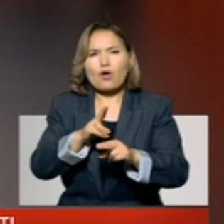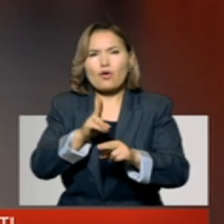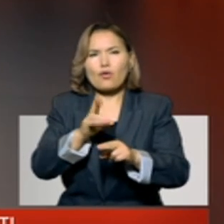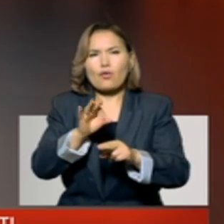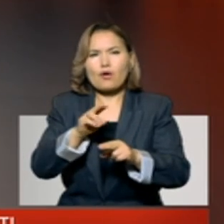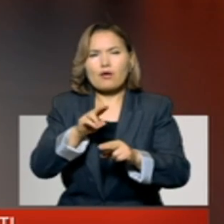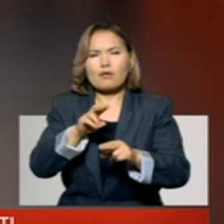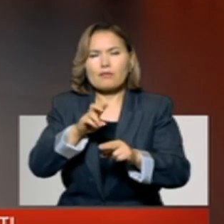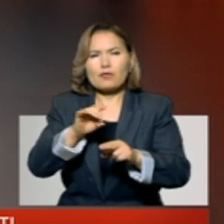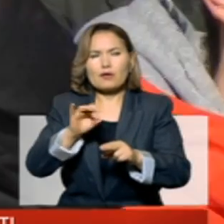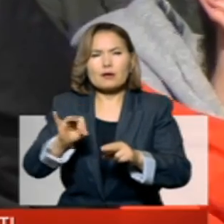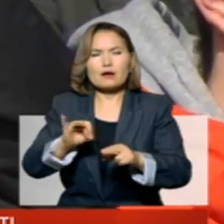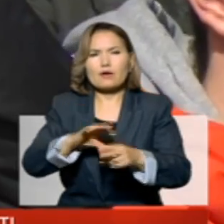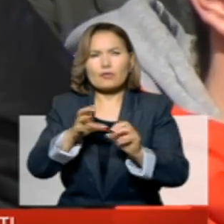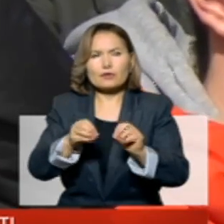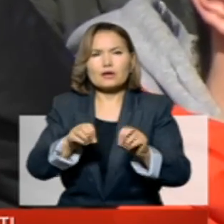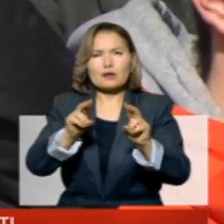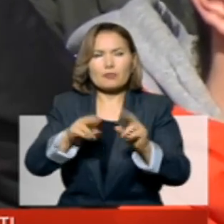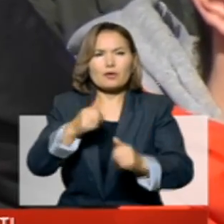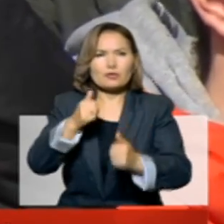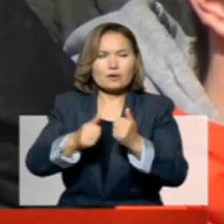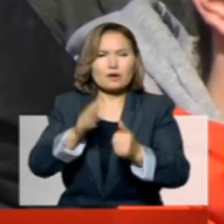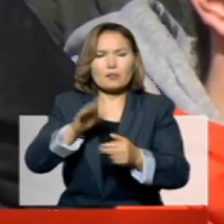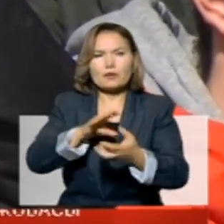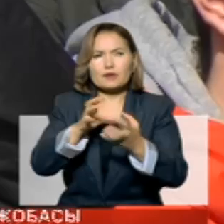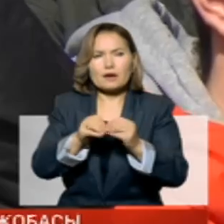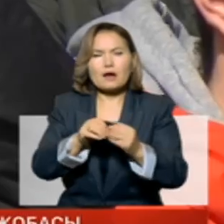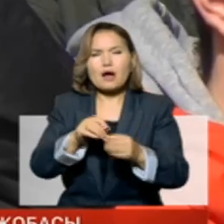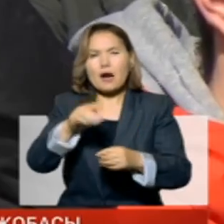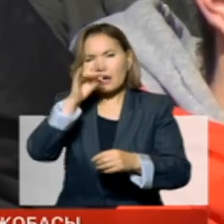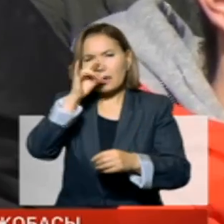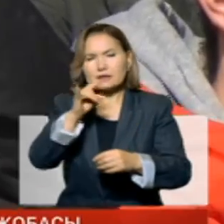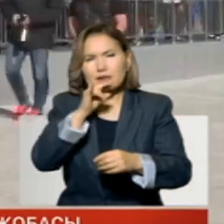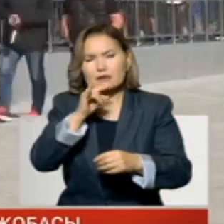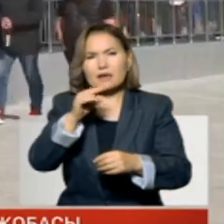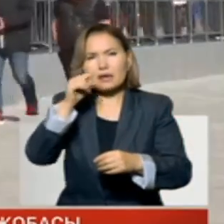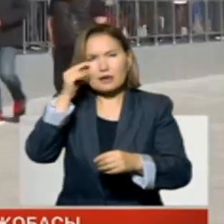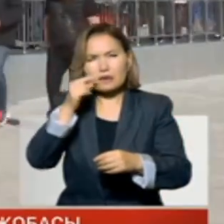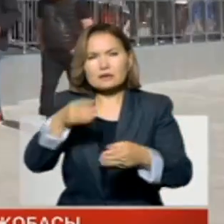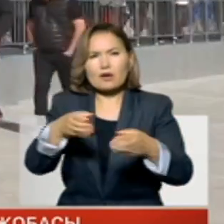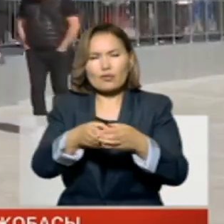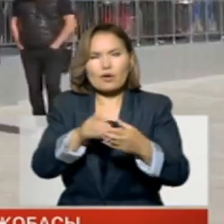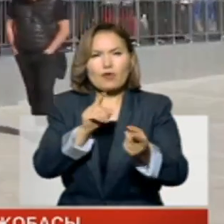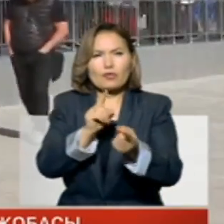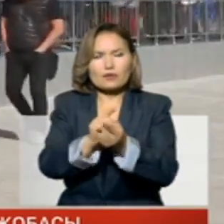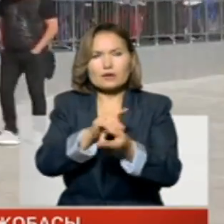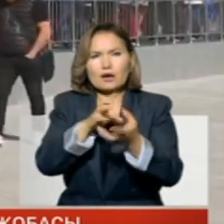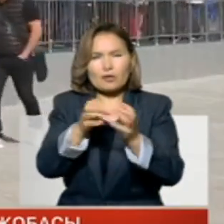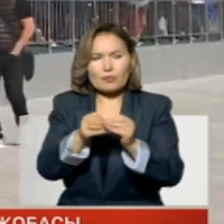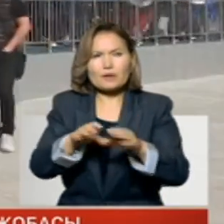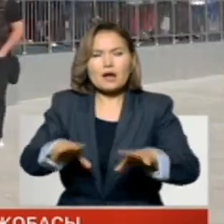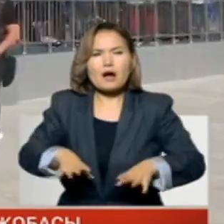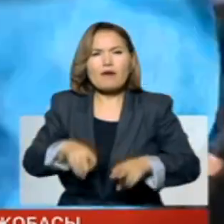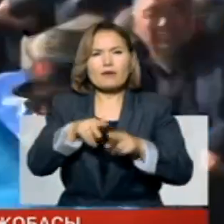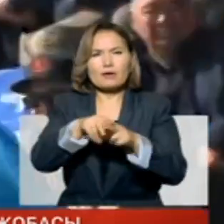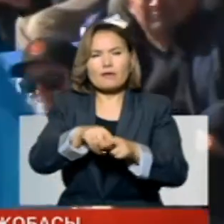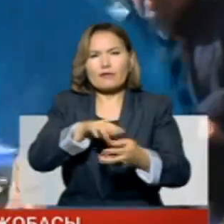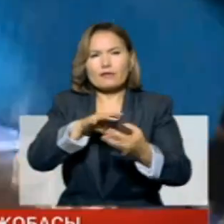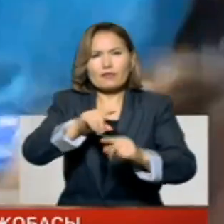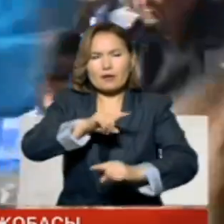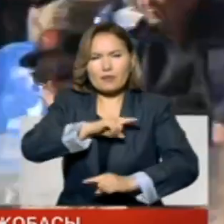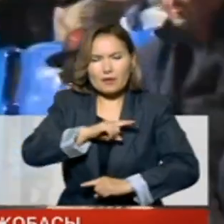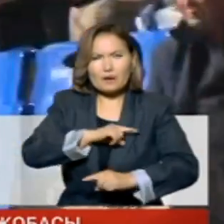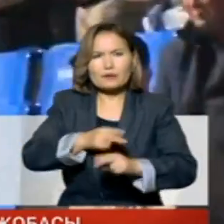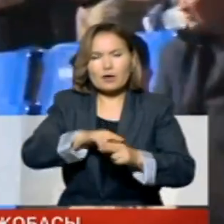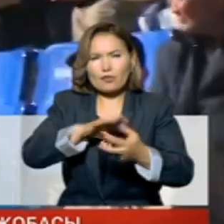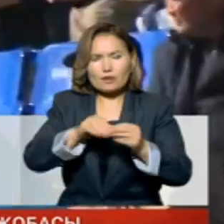финалдық кездесуде біздің басты қарсыласымыз Қырғызстан құрамасы. Ал бұл көкпардың финалы